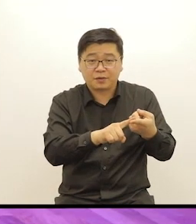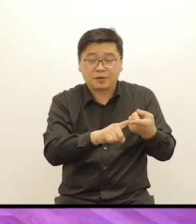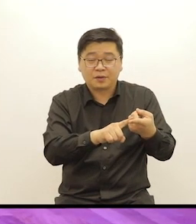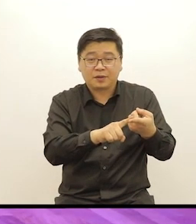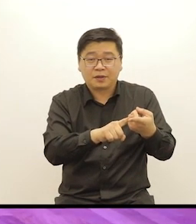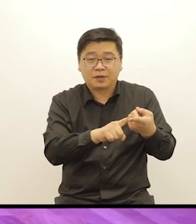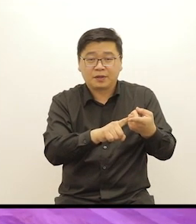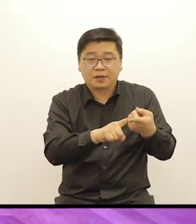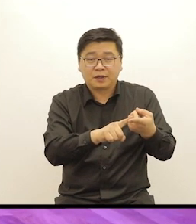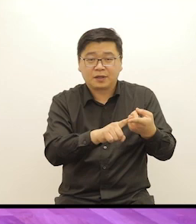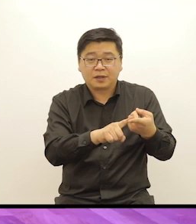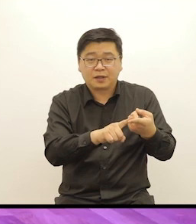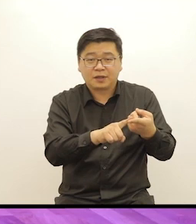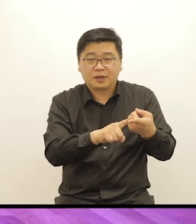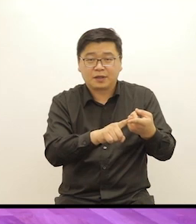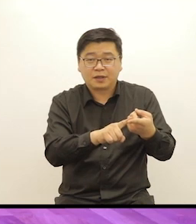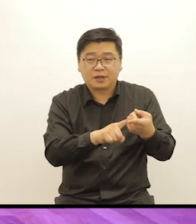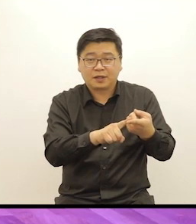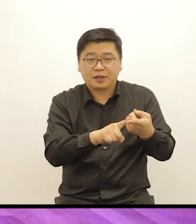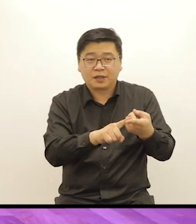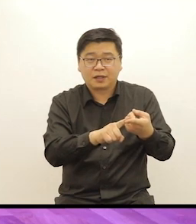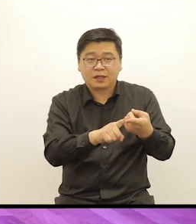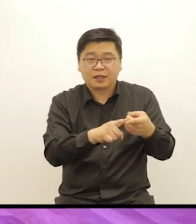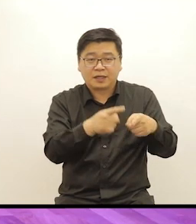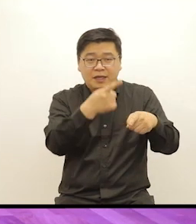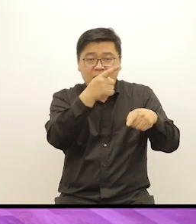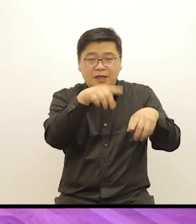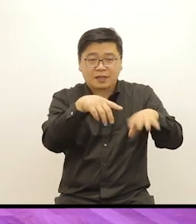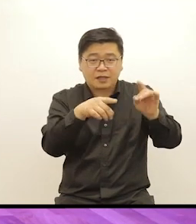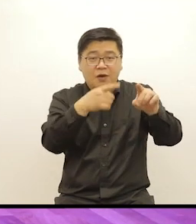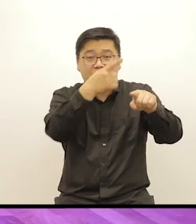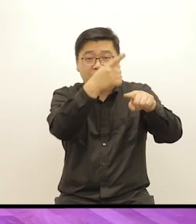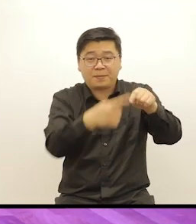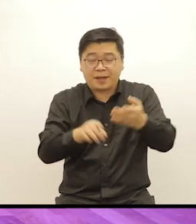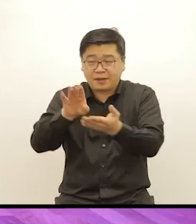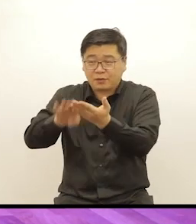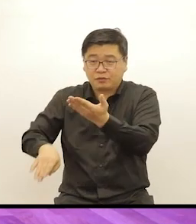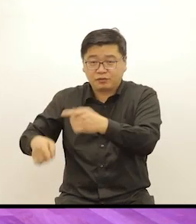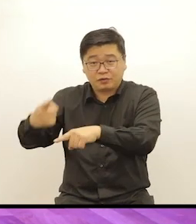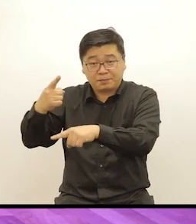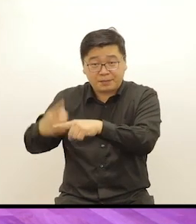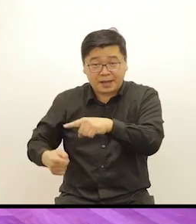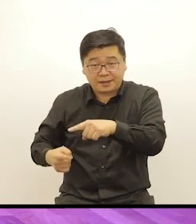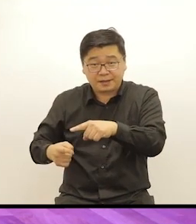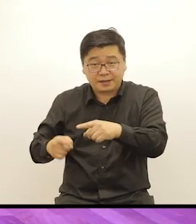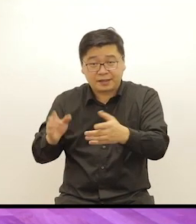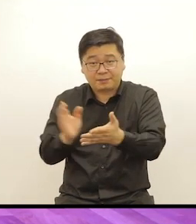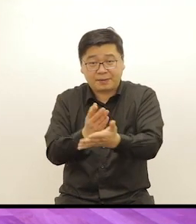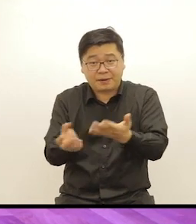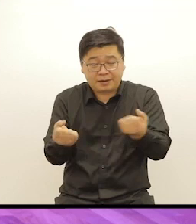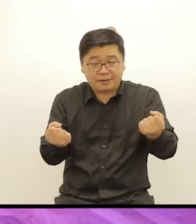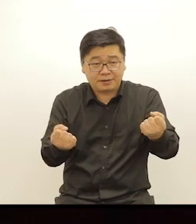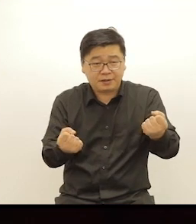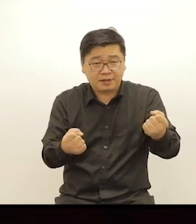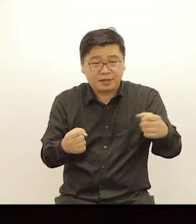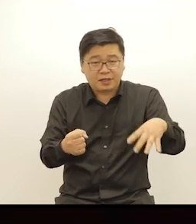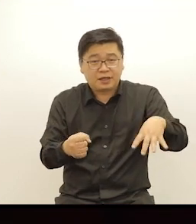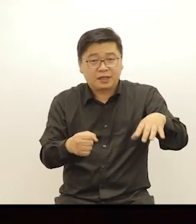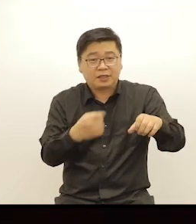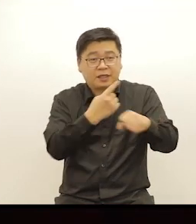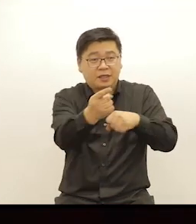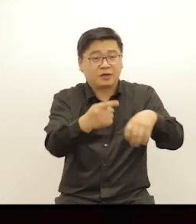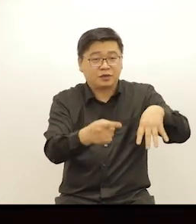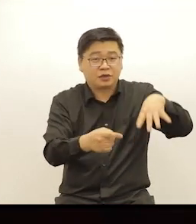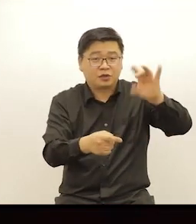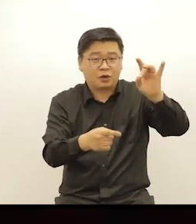그 상반기 하반기 주력한 게 딱 어떻게 보면 나뉘어지죠. 상반기는 네. 나를 가꾸는 거,